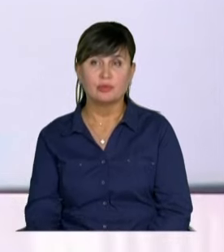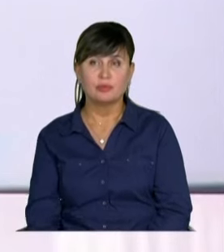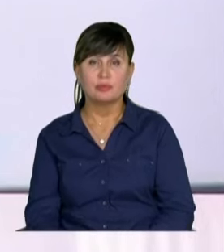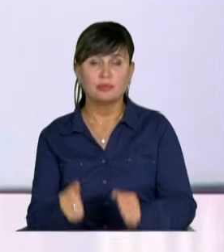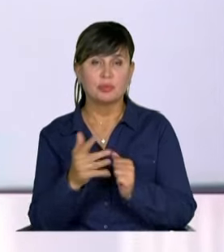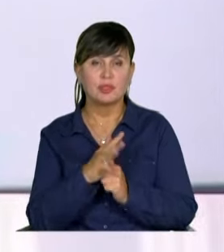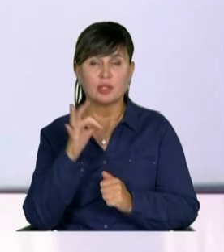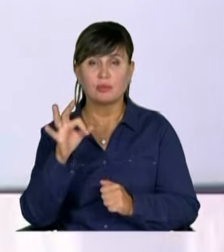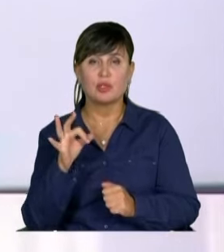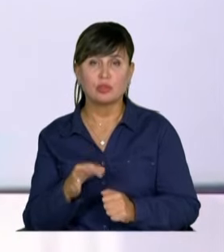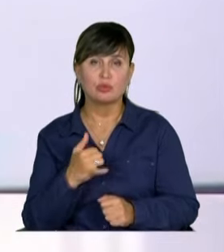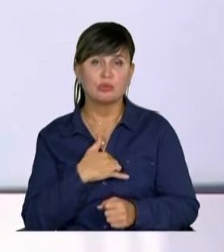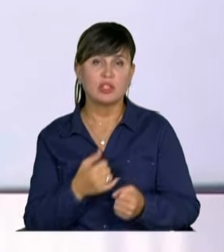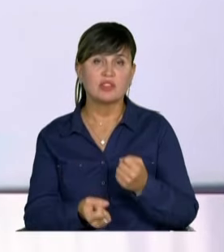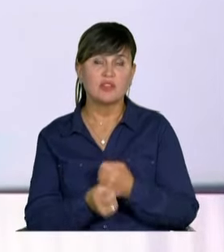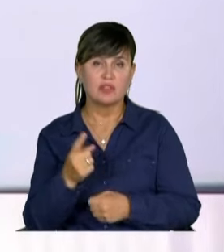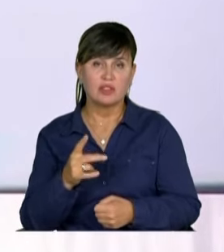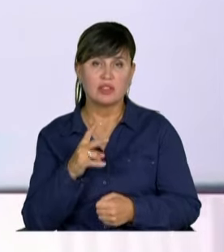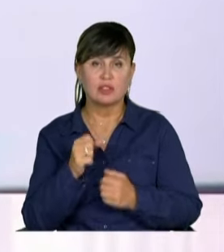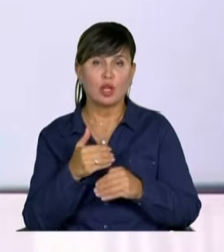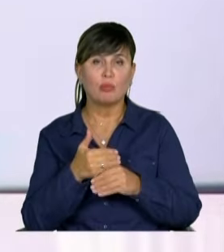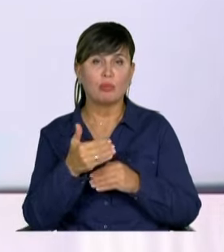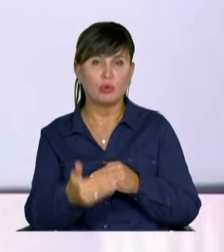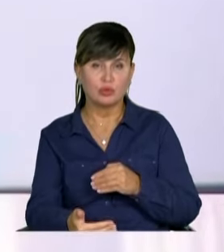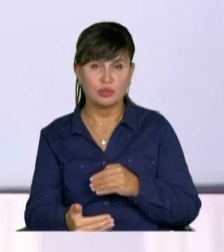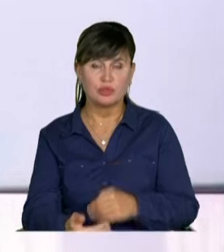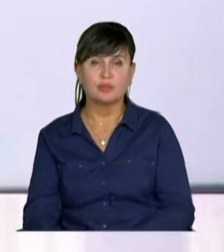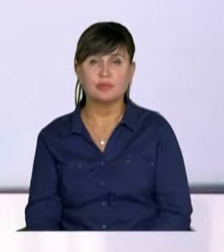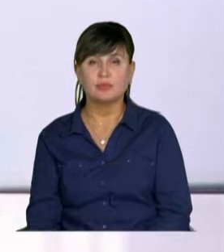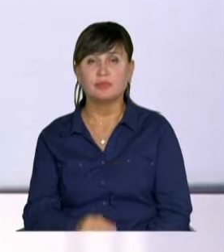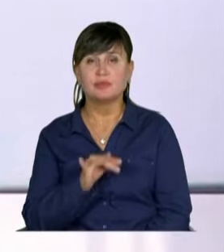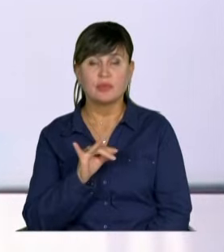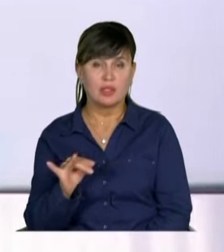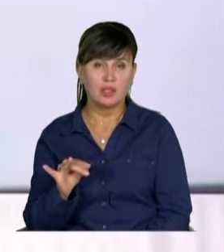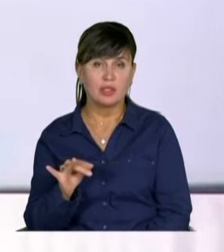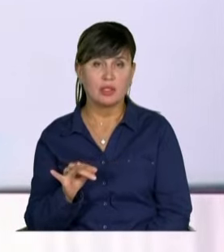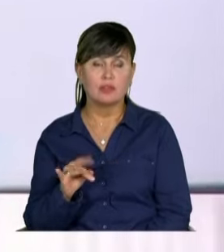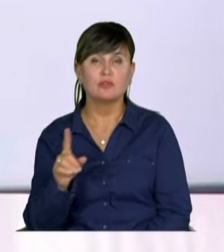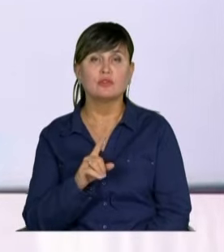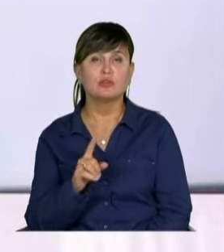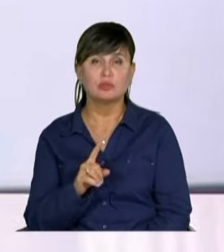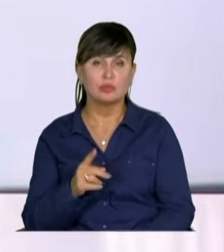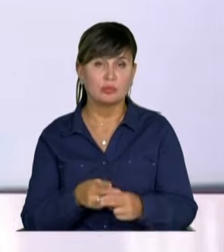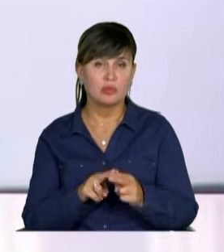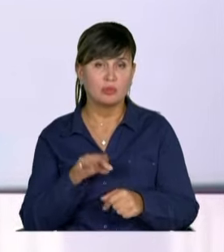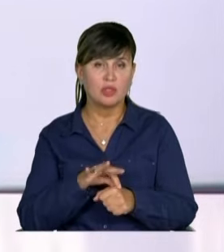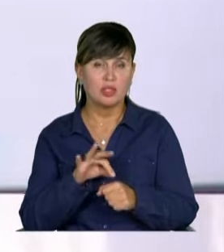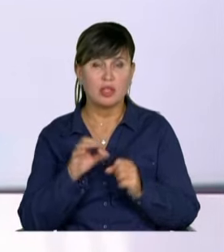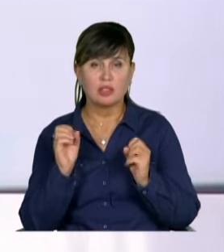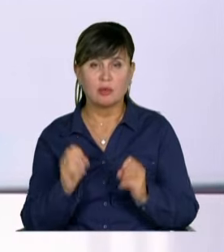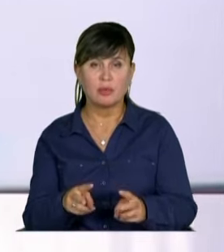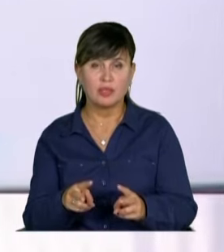15% у нас выявляется на поздней стадии И в чём коварность этого заболевания в том